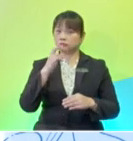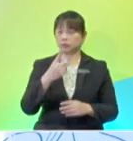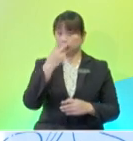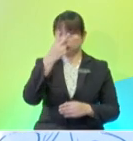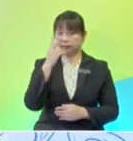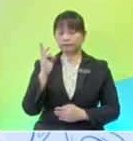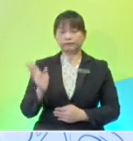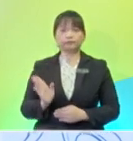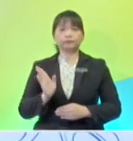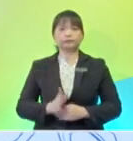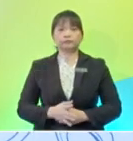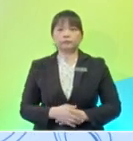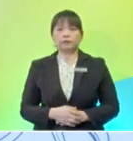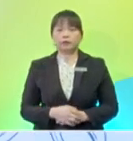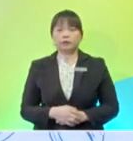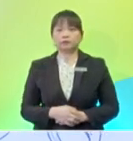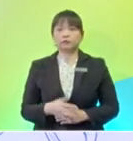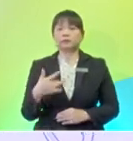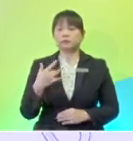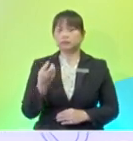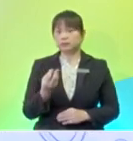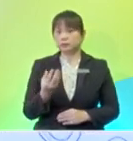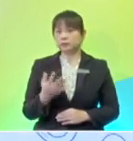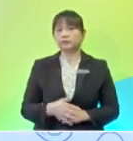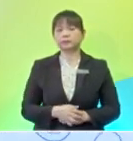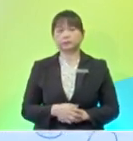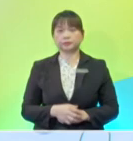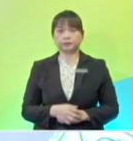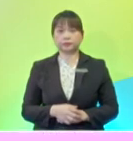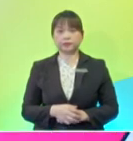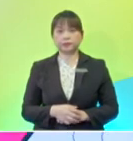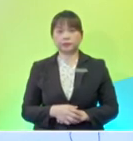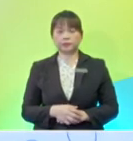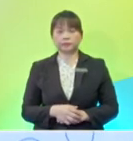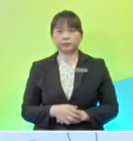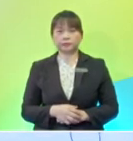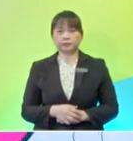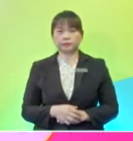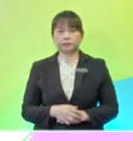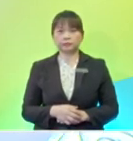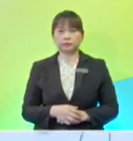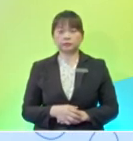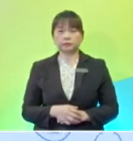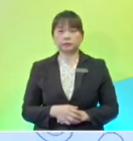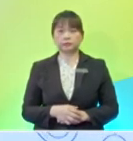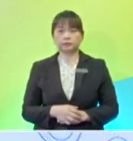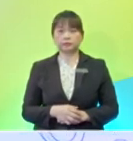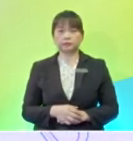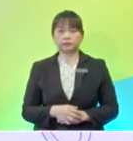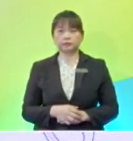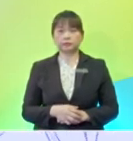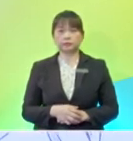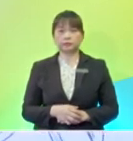satu ruang agak-agak berapa pun tak Peh Oke kita pusing dia macan tuh kita tarik